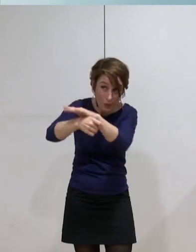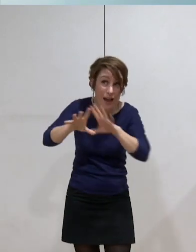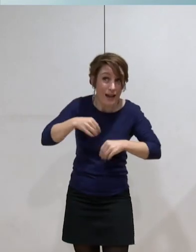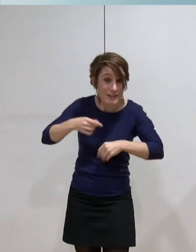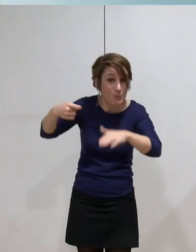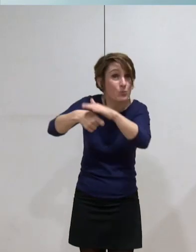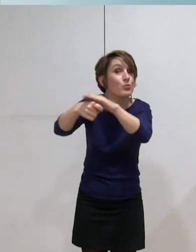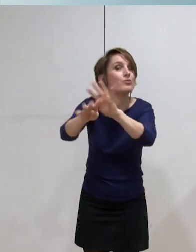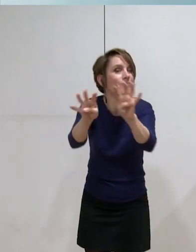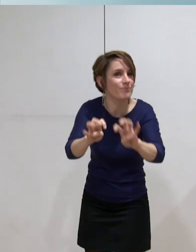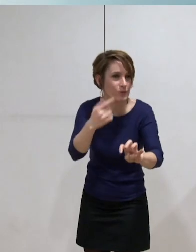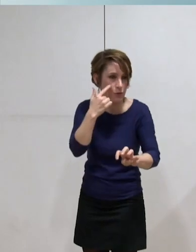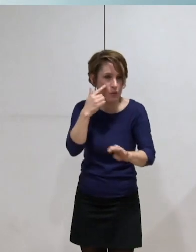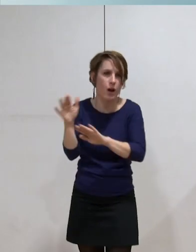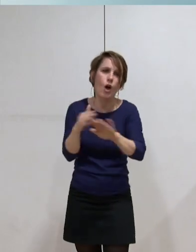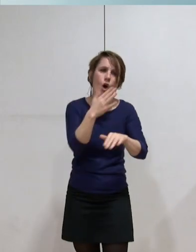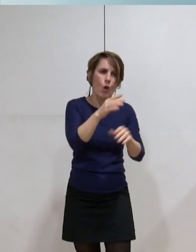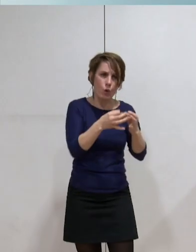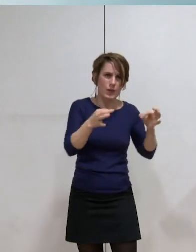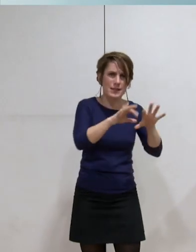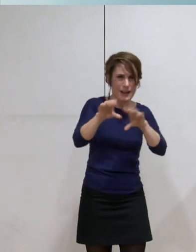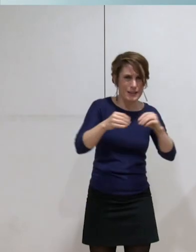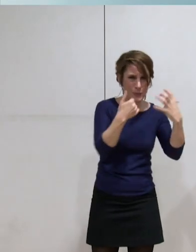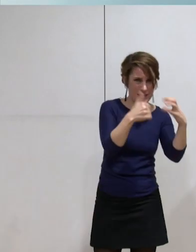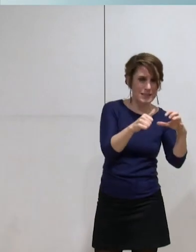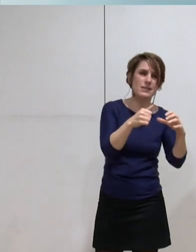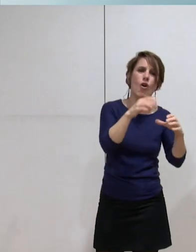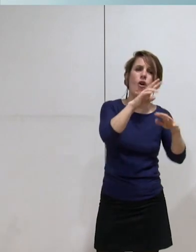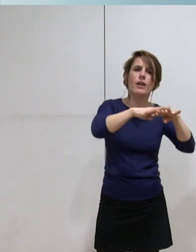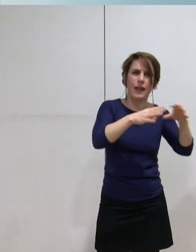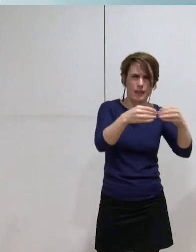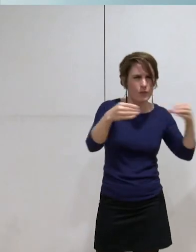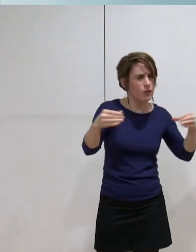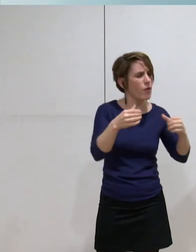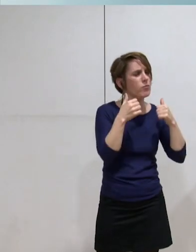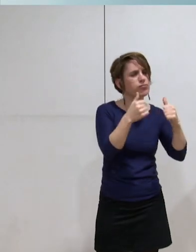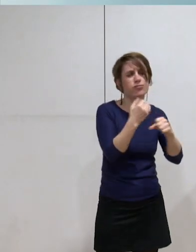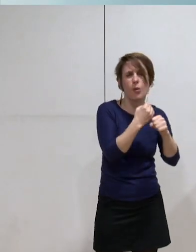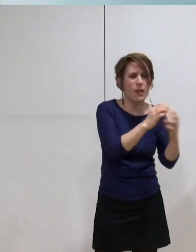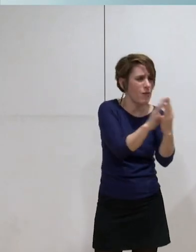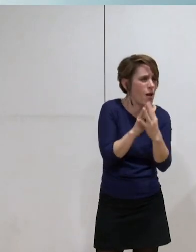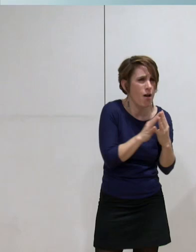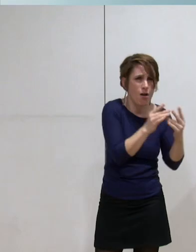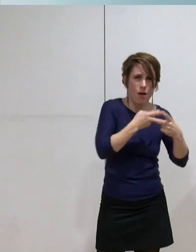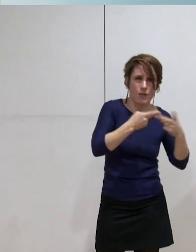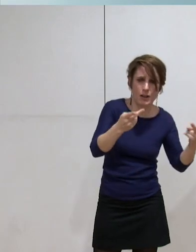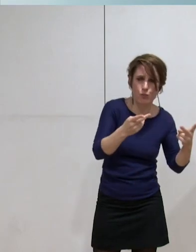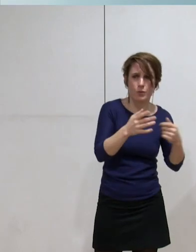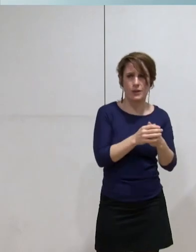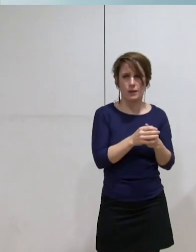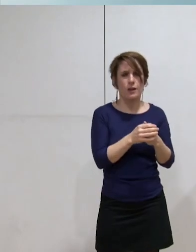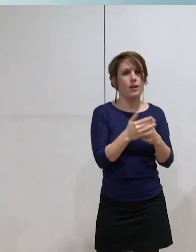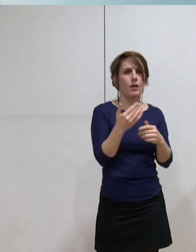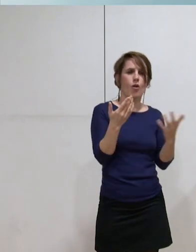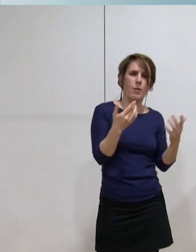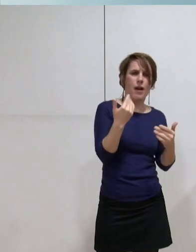régionale à la Villeneuve l'espace 600 avec un formidable travail au plus près des publics tout dernièrement allons aller allons